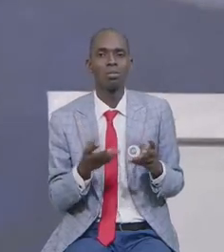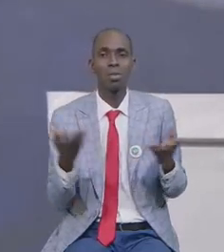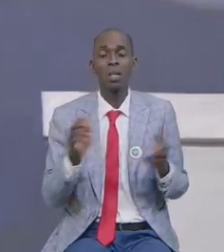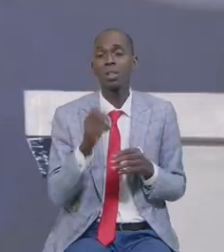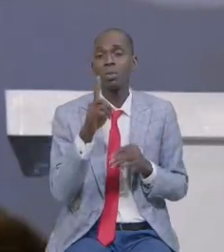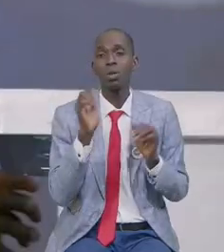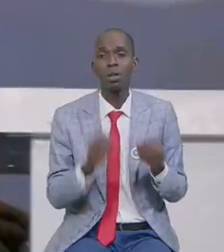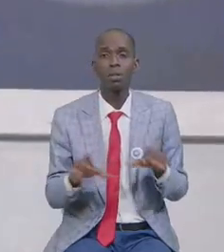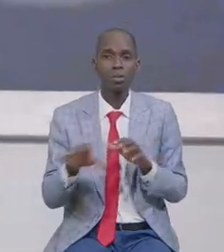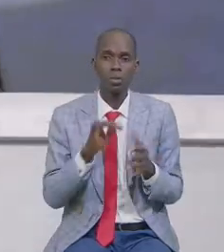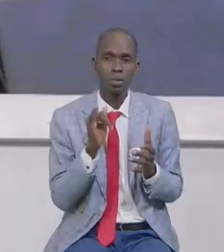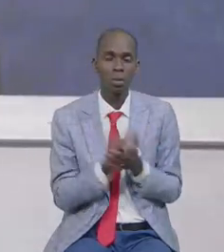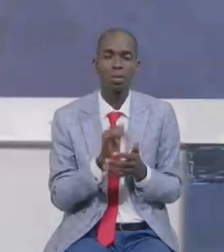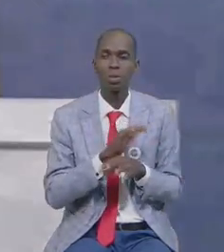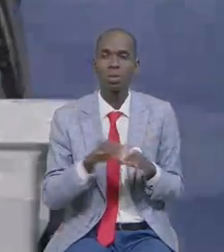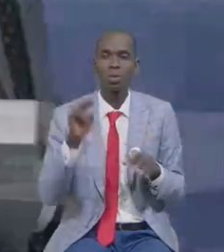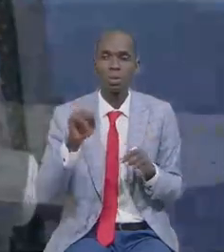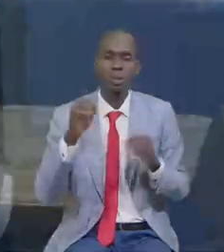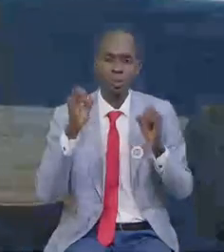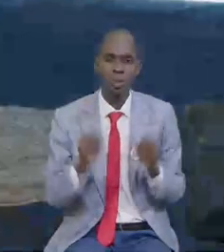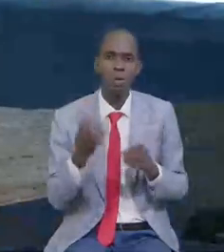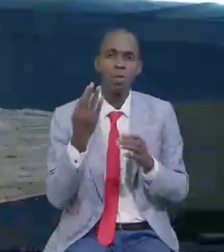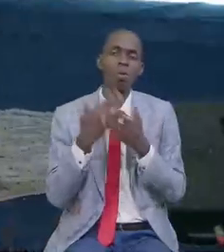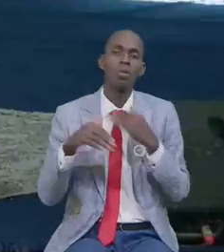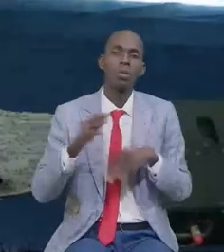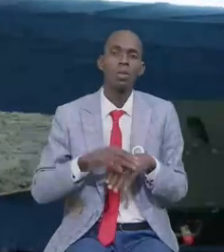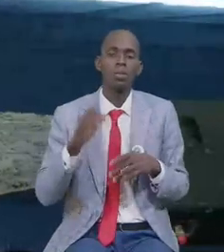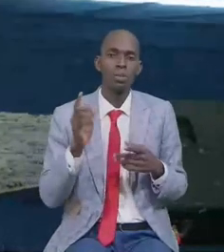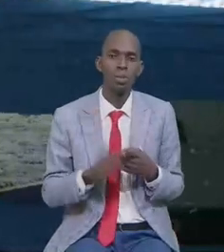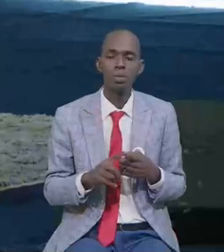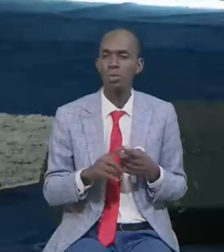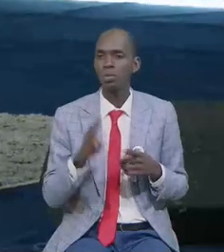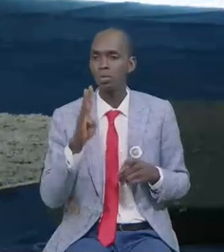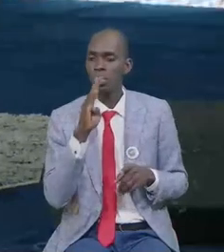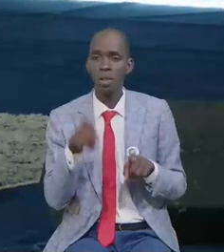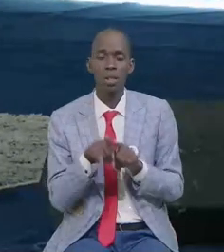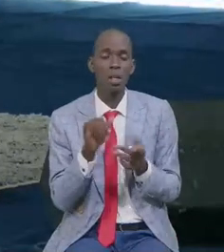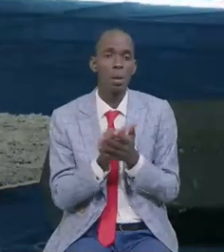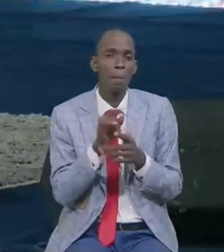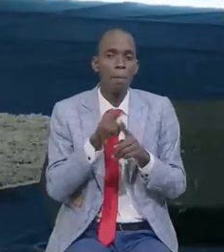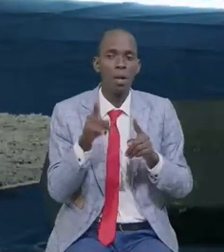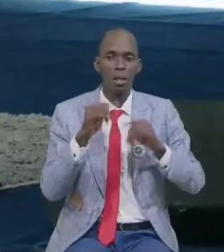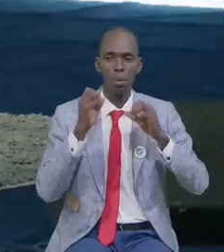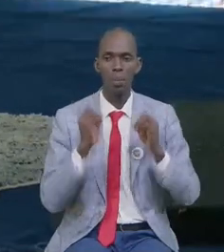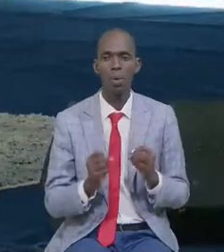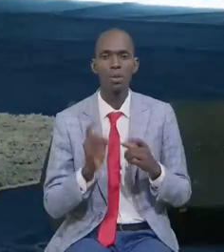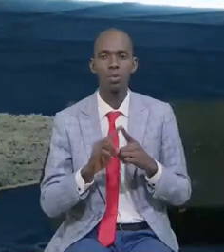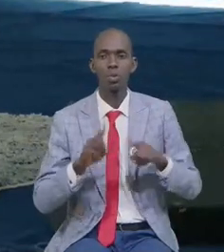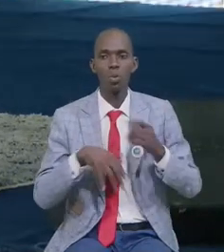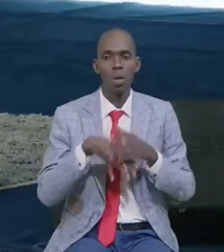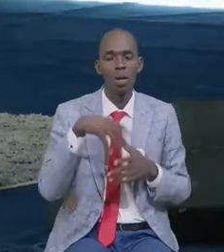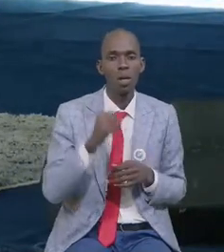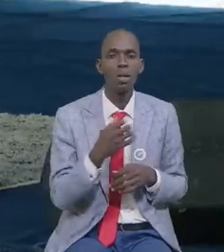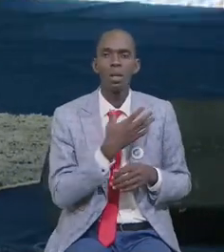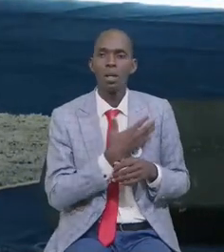faire. Ça, tu n'as pas besoin de la puissance du ciel pour être hystérique, mais la puissance d'aller et de dire par la